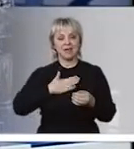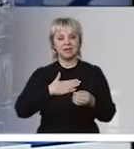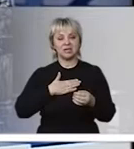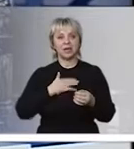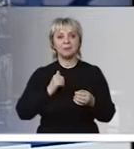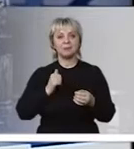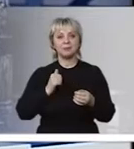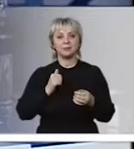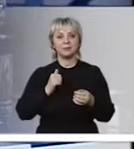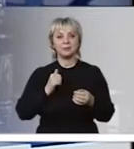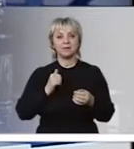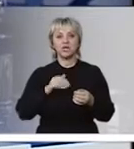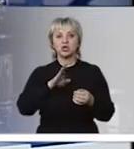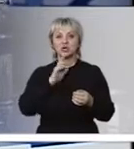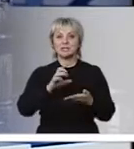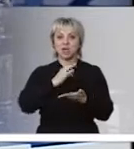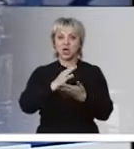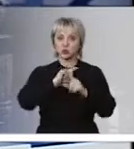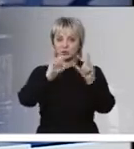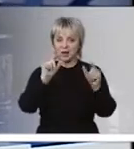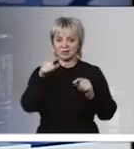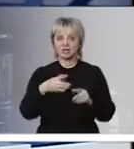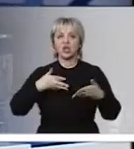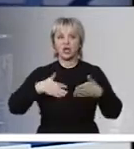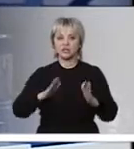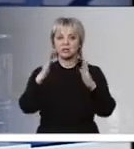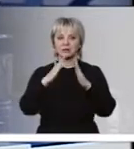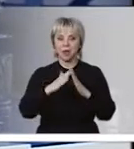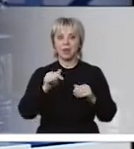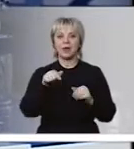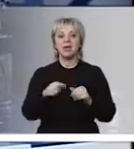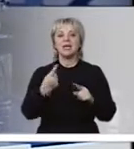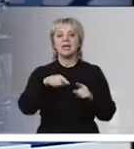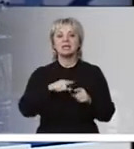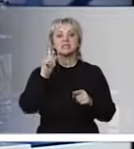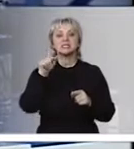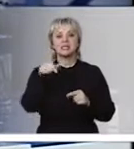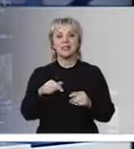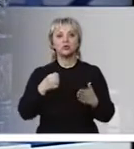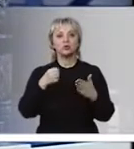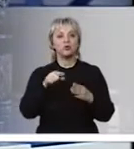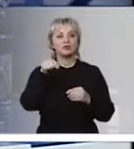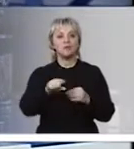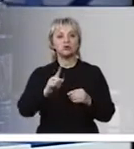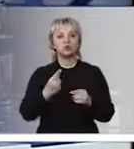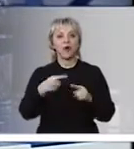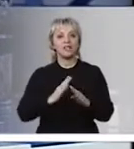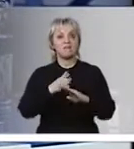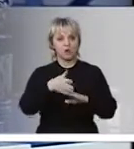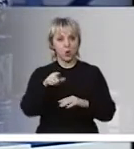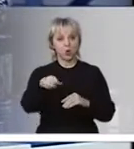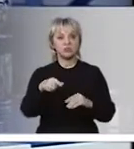нам женские консультации, родильные дома. И вот, знаете, вот вплоть до того, что она вот